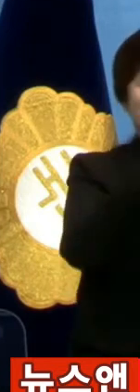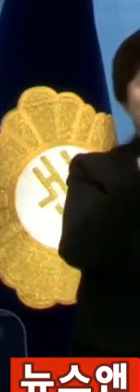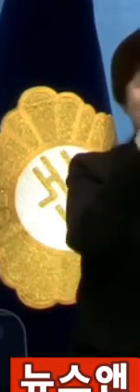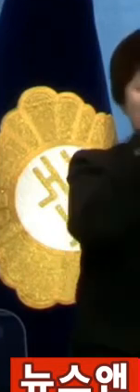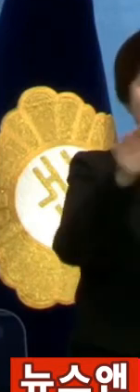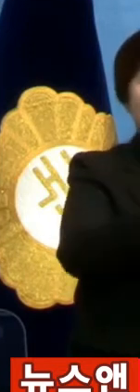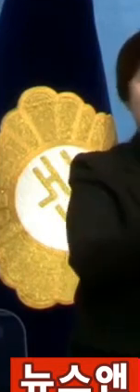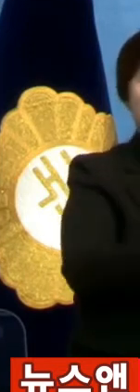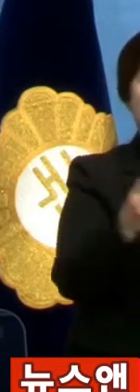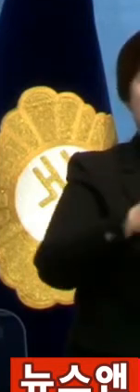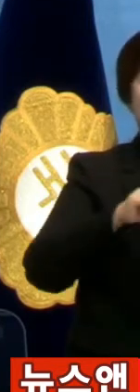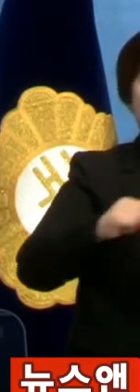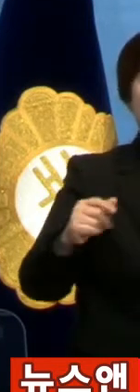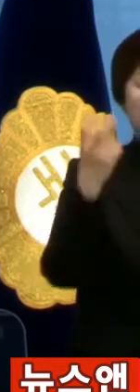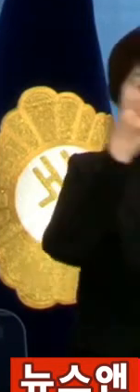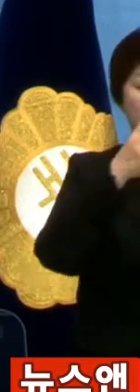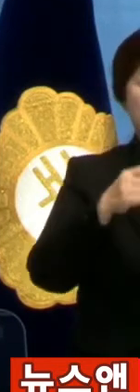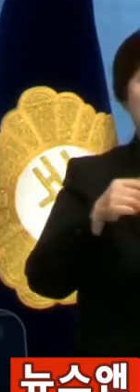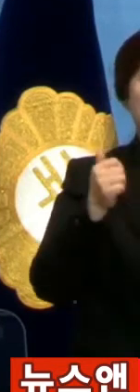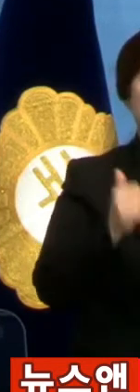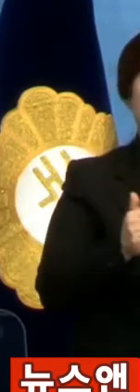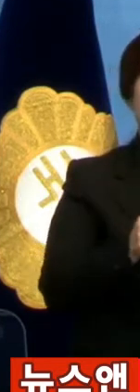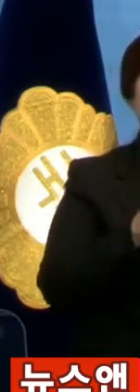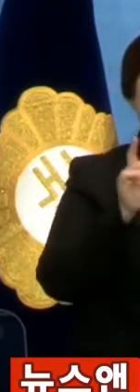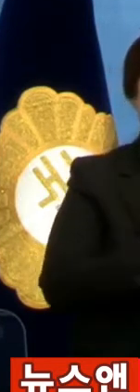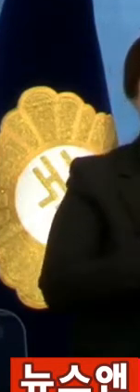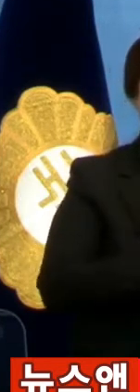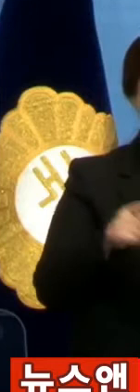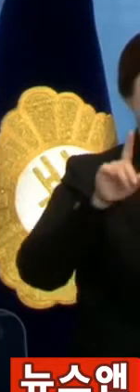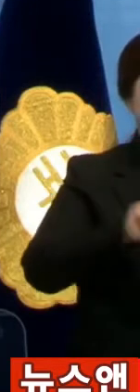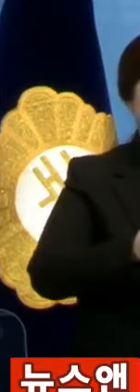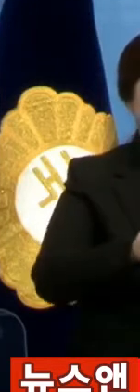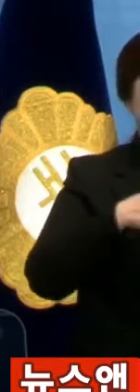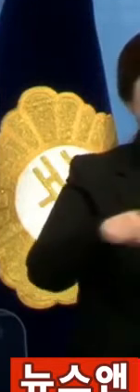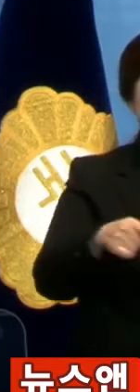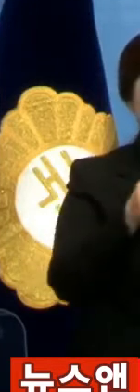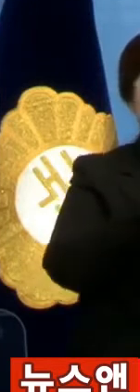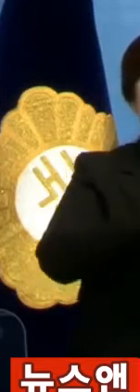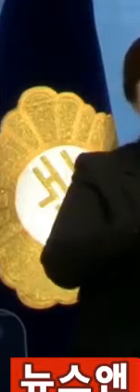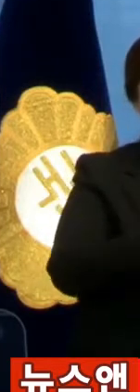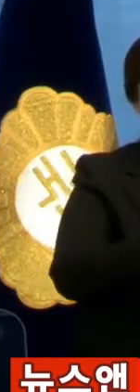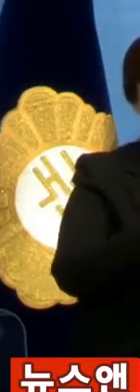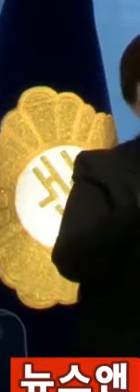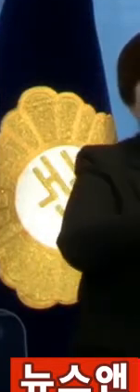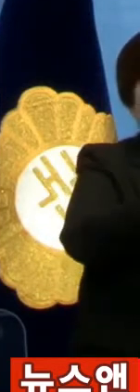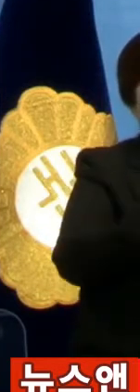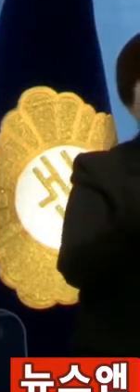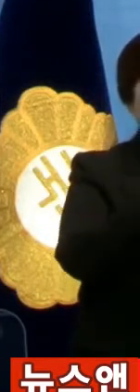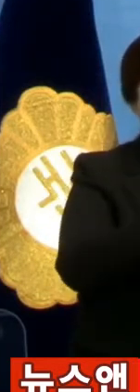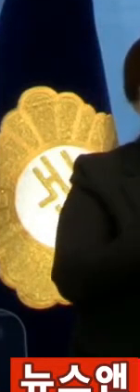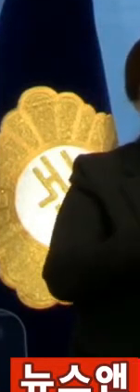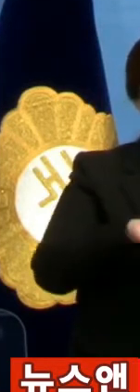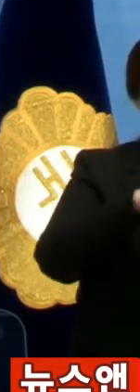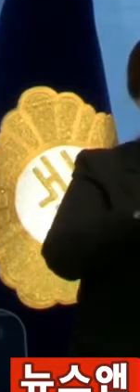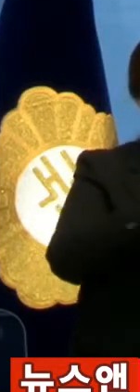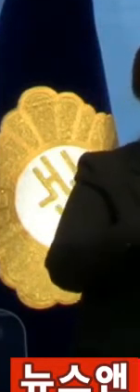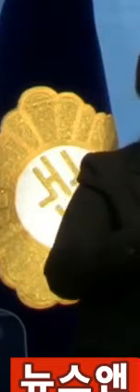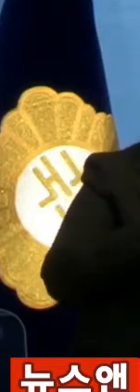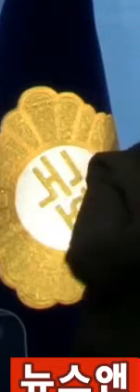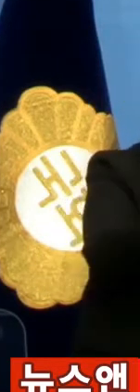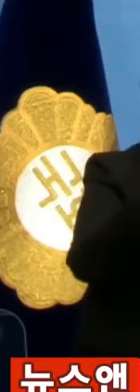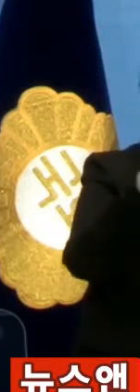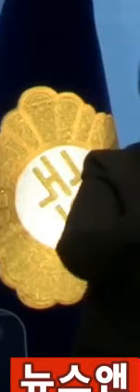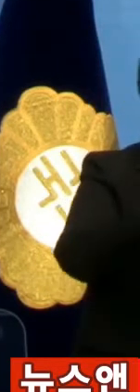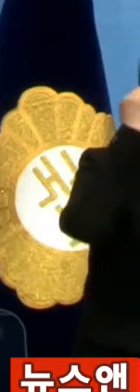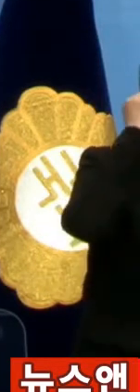일부 검사들의 노골적 정치 행위로 인해 상상할 수 없었던 국론 분열과 국정 수행의 차질의 피해가 고스란히